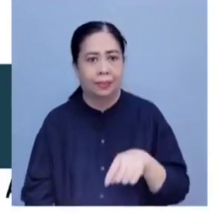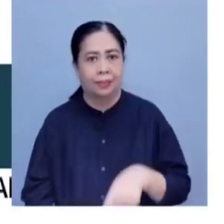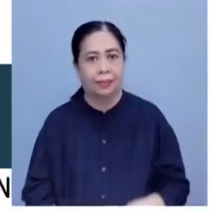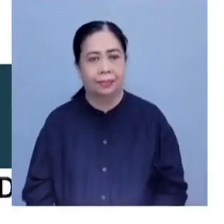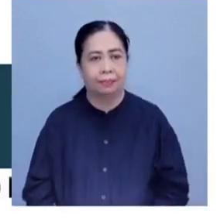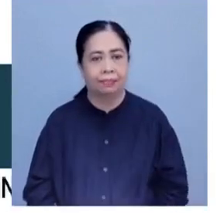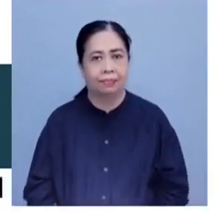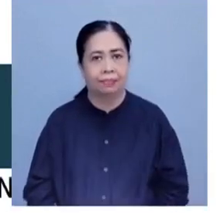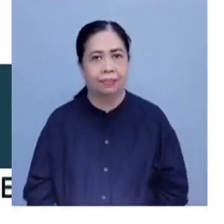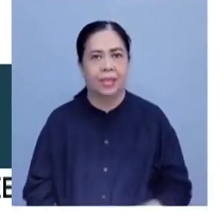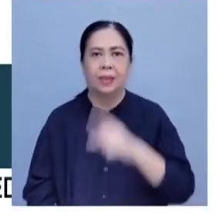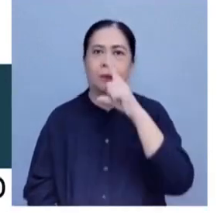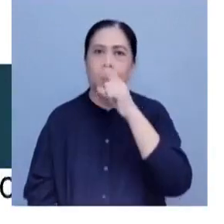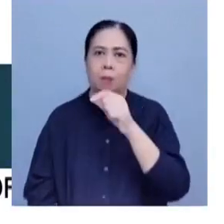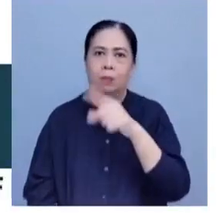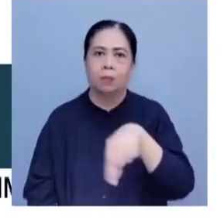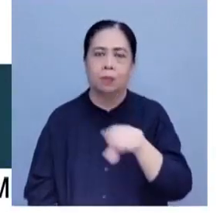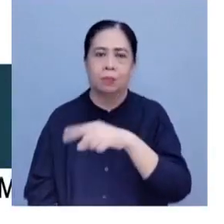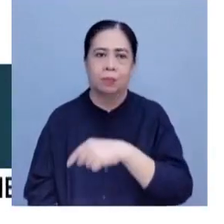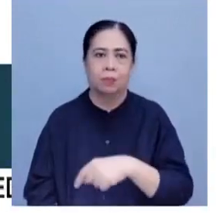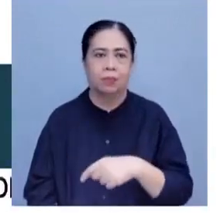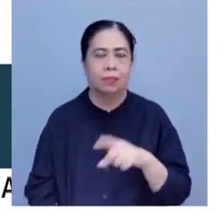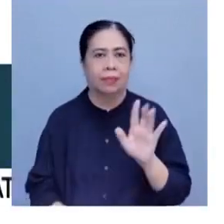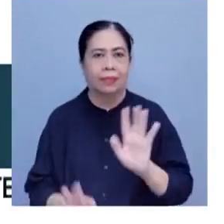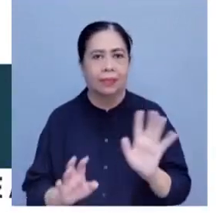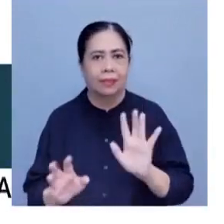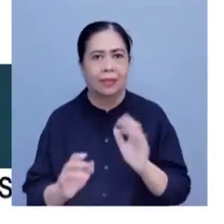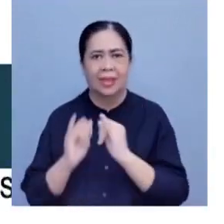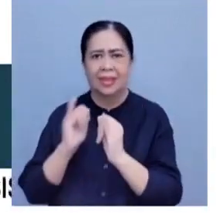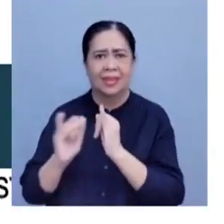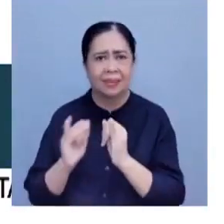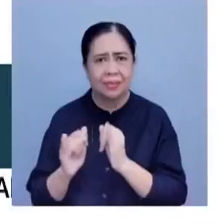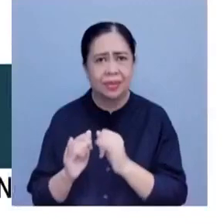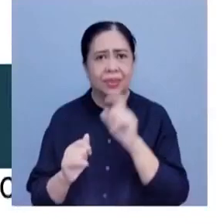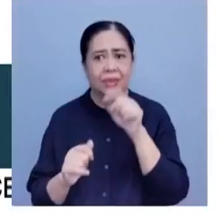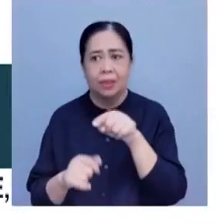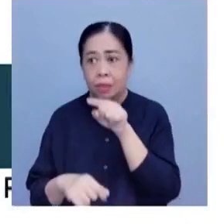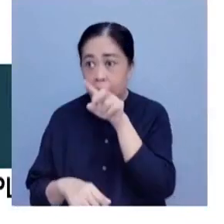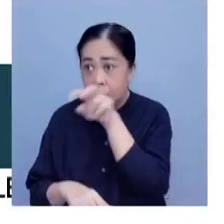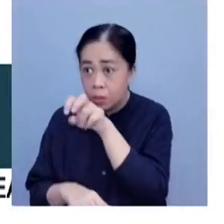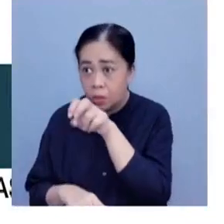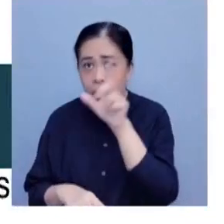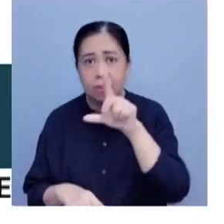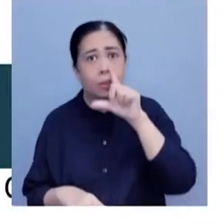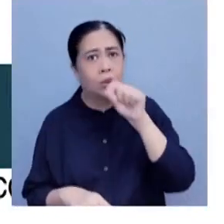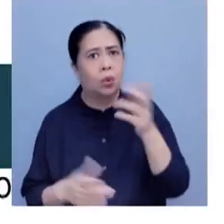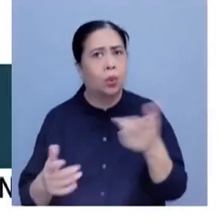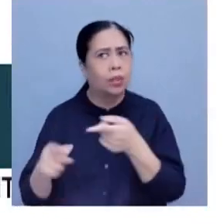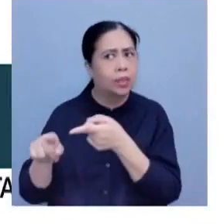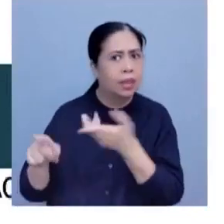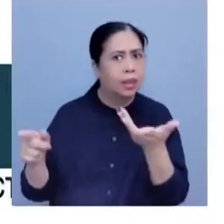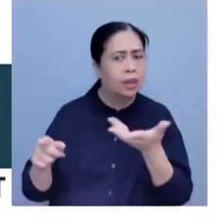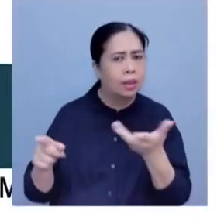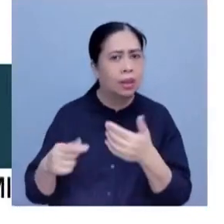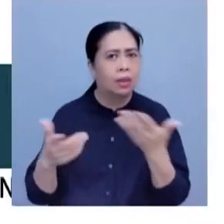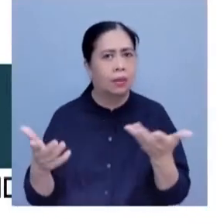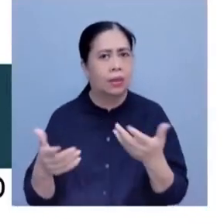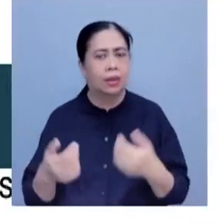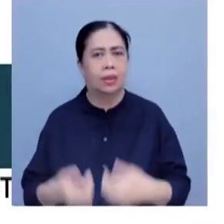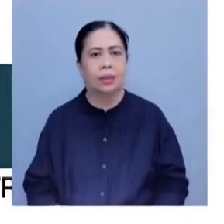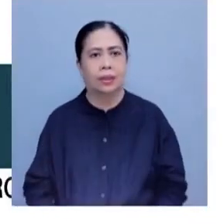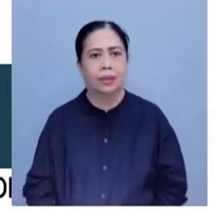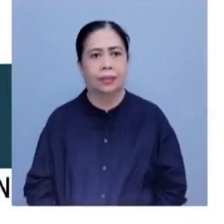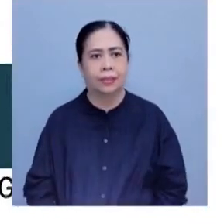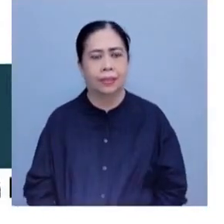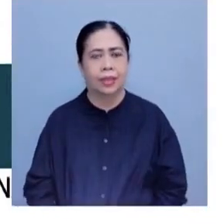dapat isuplong yung mga ganyan eh. Hindi dapat ini-interview yan. Dapat sinusuplong yan sa batas kung nasan sila, kung nasan yan.